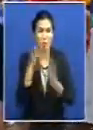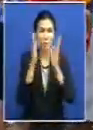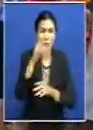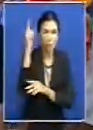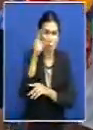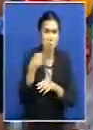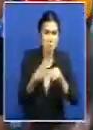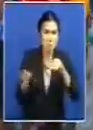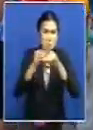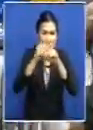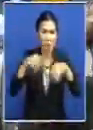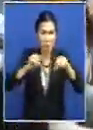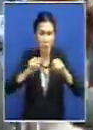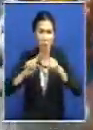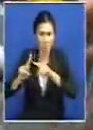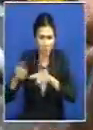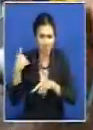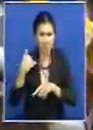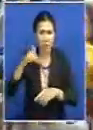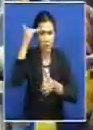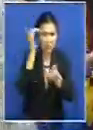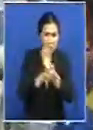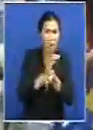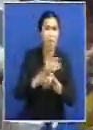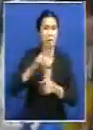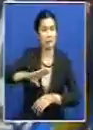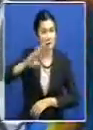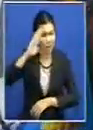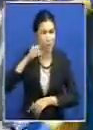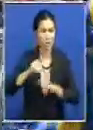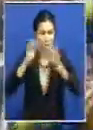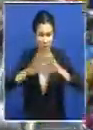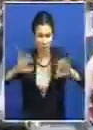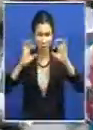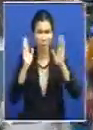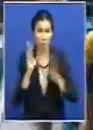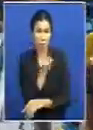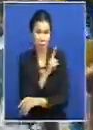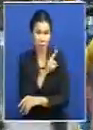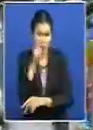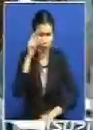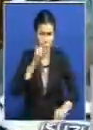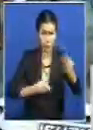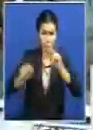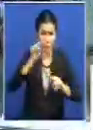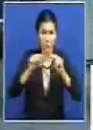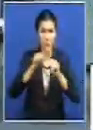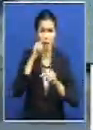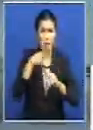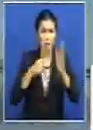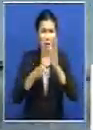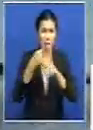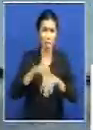พาหนะเพิ่มมากขึ้นนะคะมีตำรวจทหารหน่วยงานของภาครัฐร่วมกันตั้งจุดตรวจทั่วเชียงใหม่ตั้งแต่เวลา